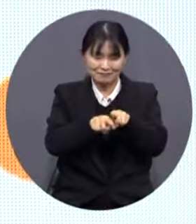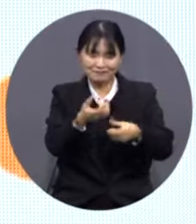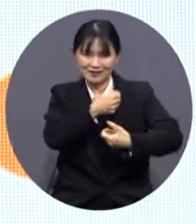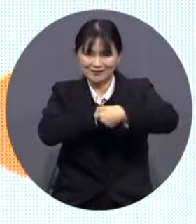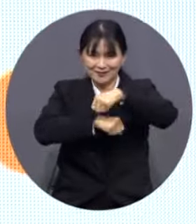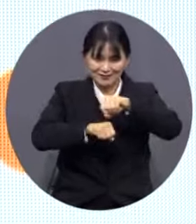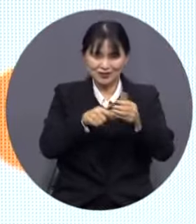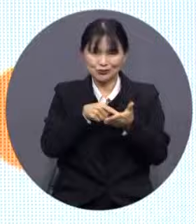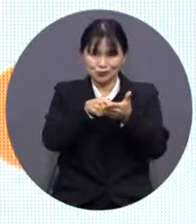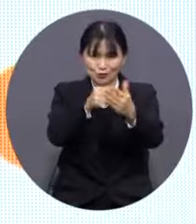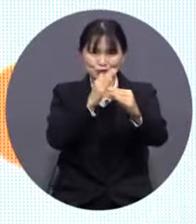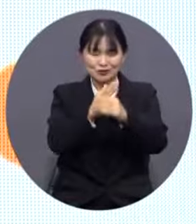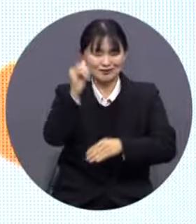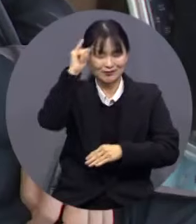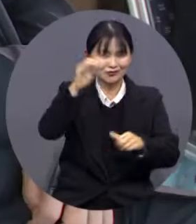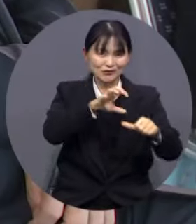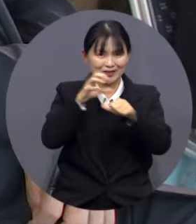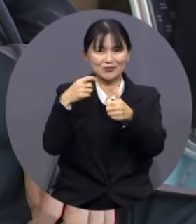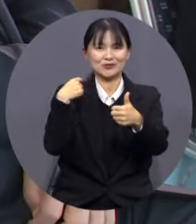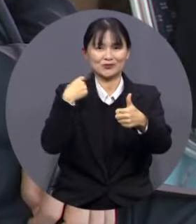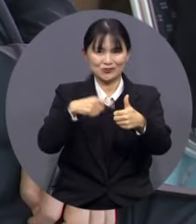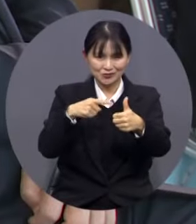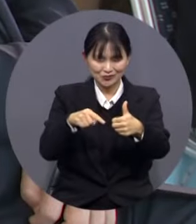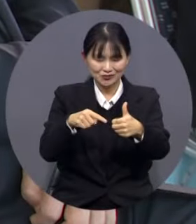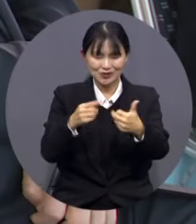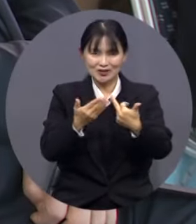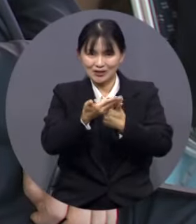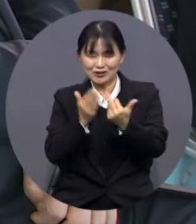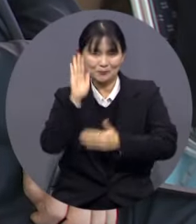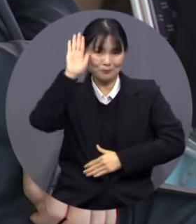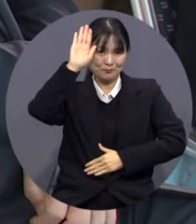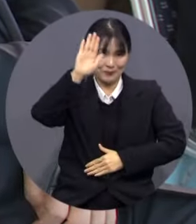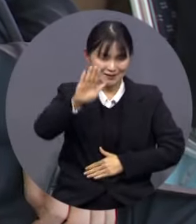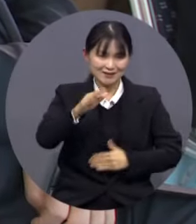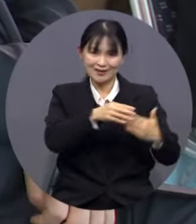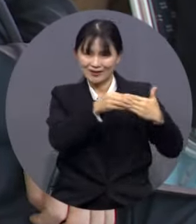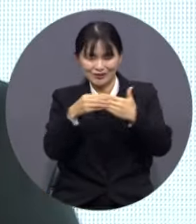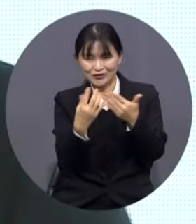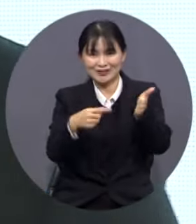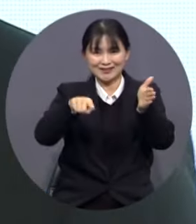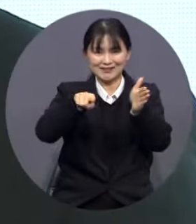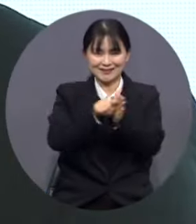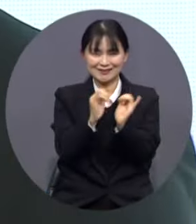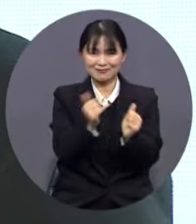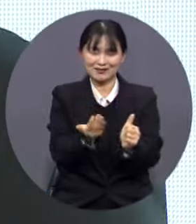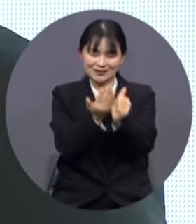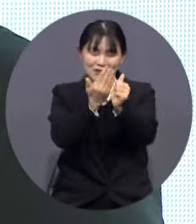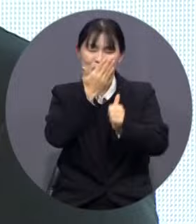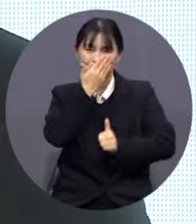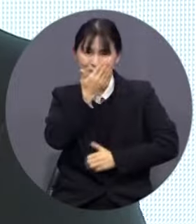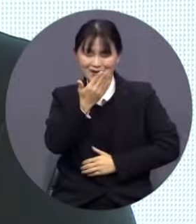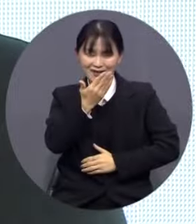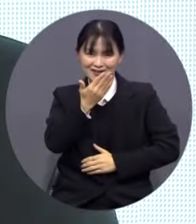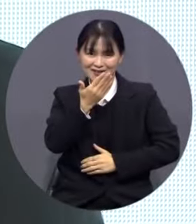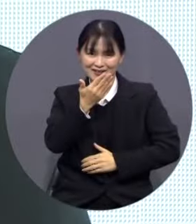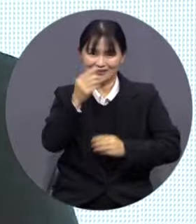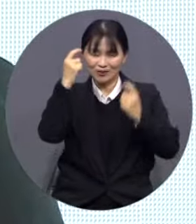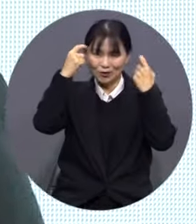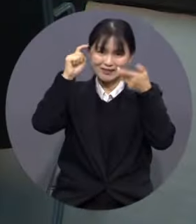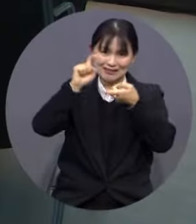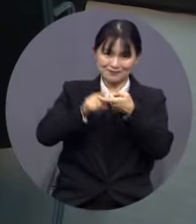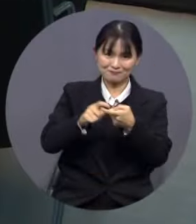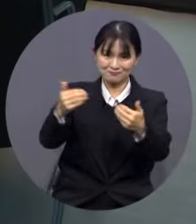추진되는 인공지능 활용 교육. 제주의 미래 성장을 견인할 인재 양성으로 이어질 수 있을지 관심이 쏠리고